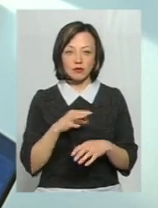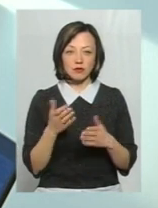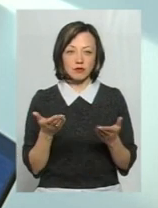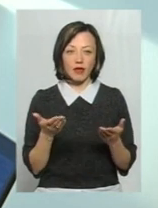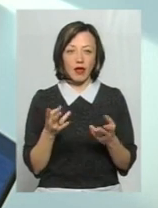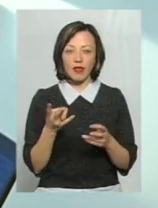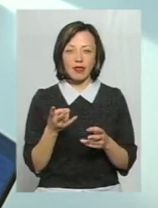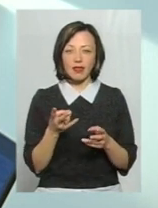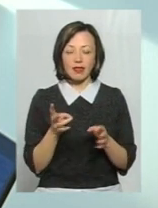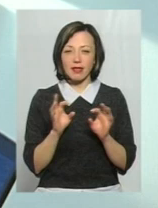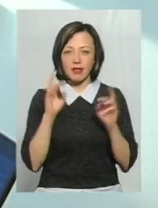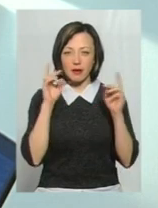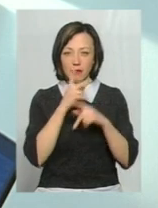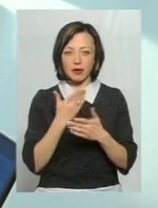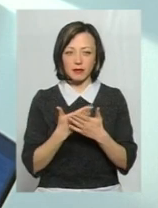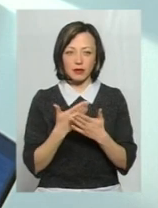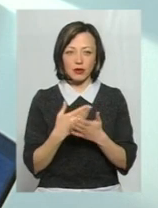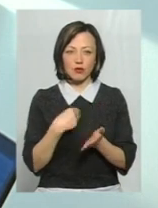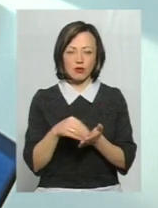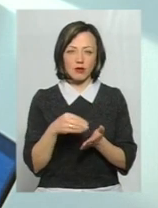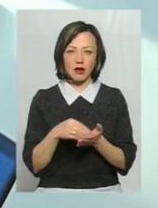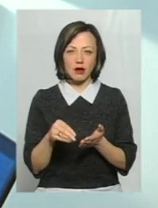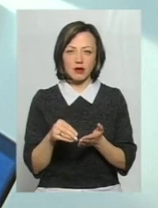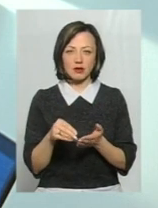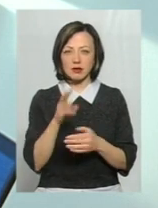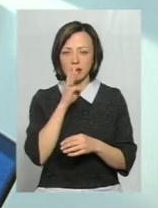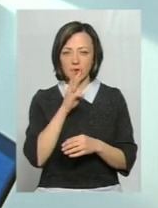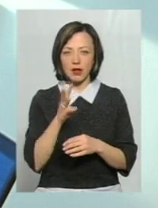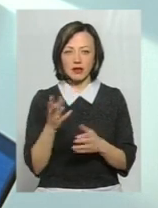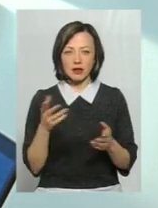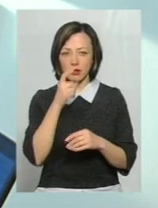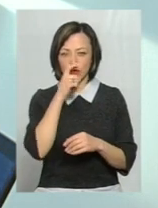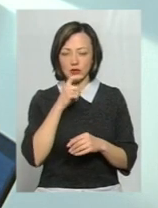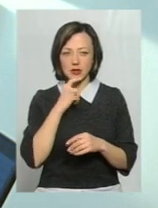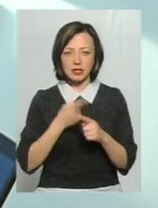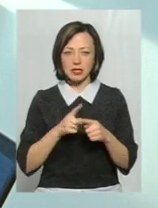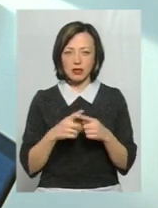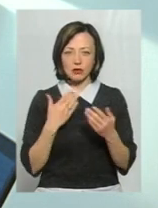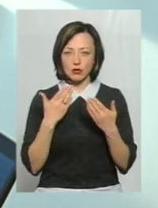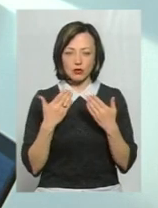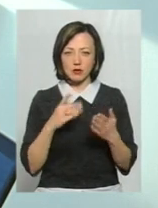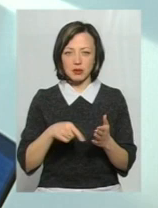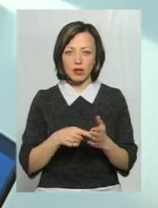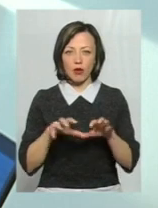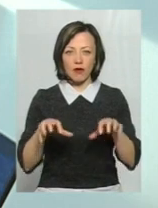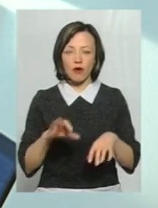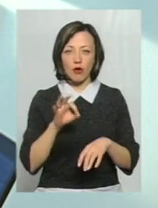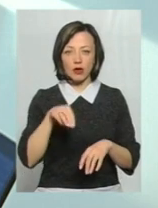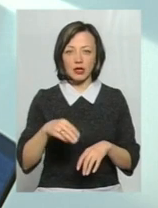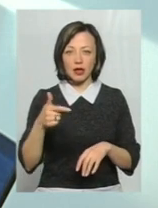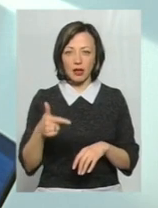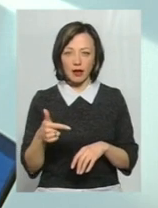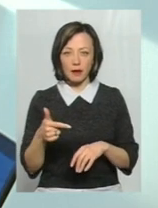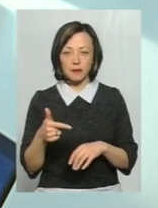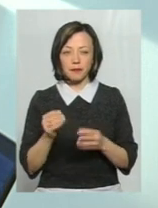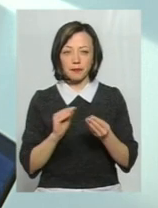говоря, неефективно. Ну, ФТИН купляється там на зарплати, які незрозумілі. Це не стосується міських голів, але об'єднані територіальні громади, ми не говоримо